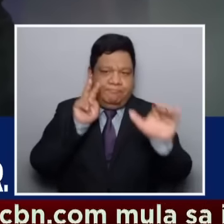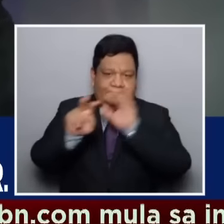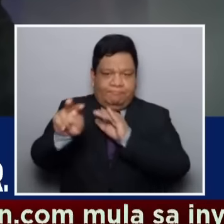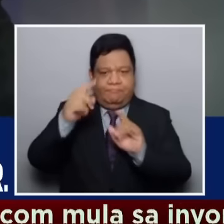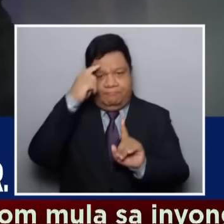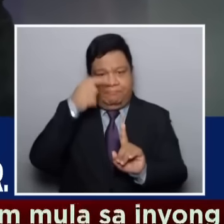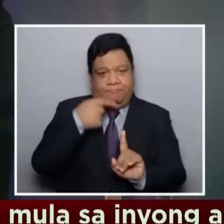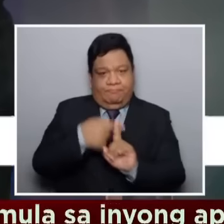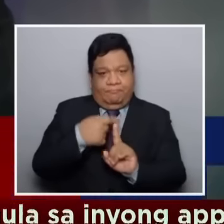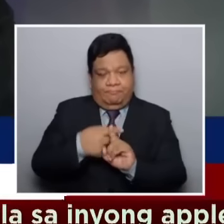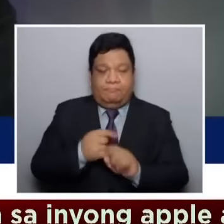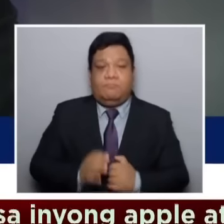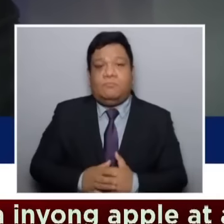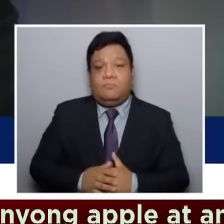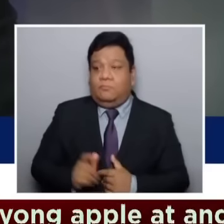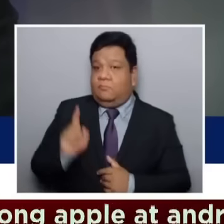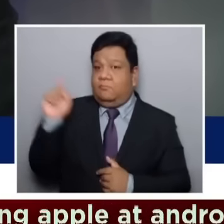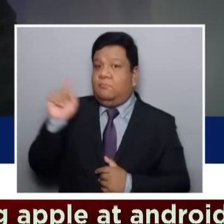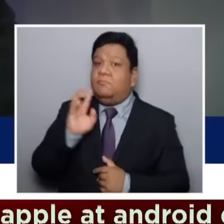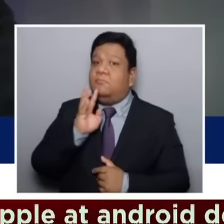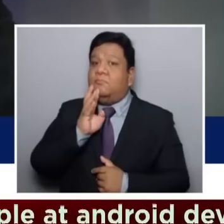to revive the